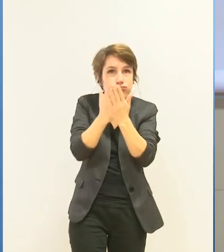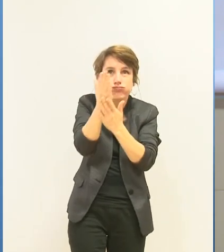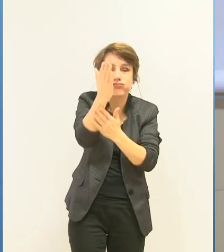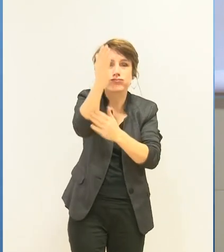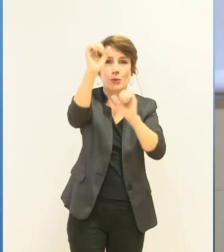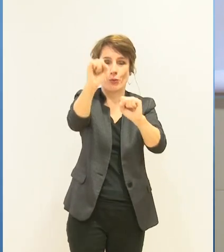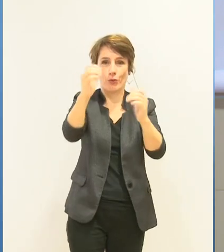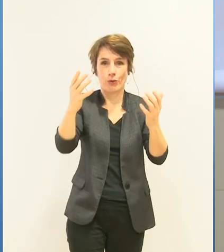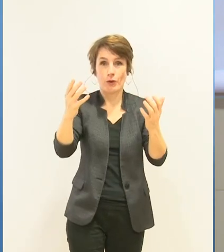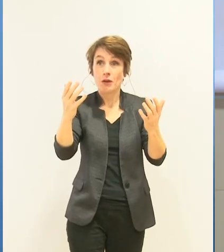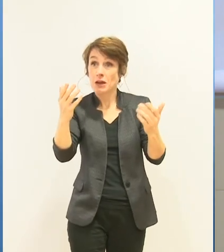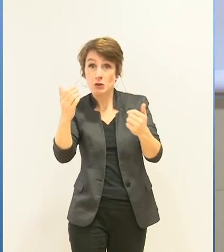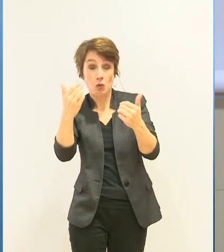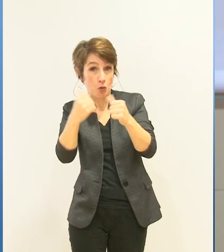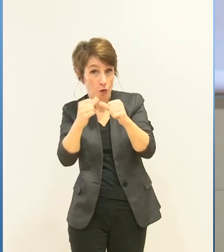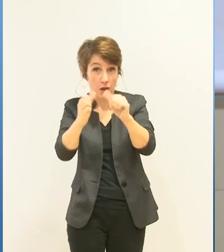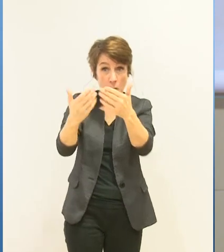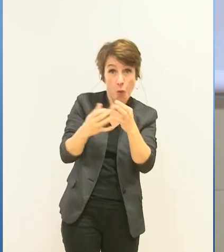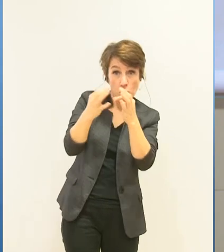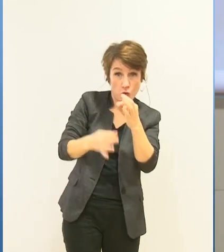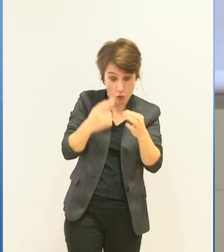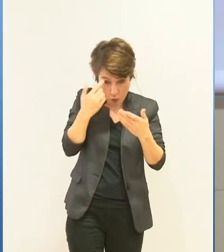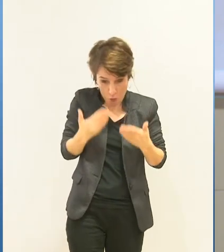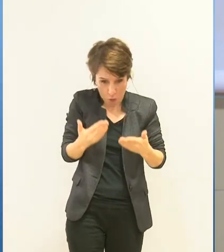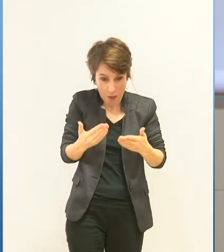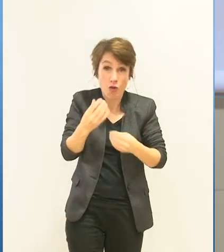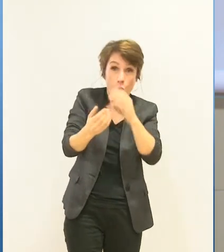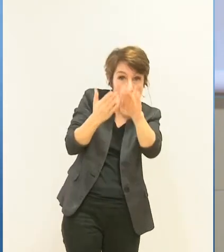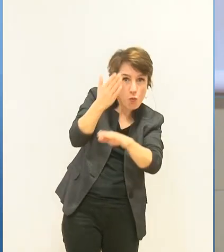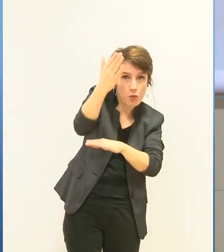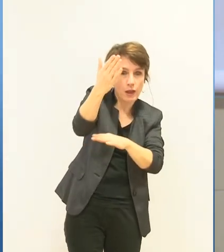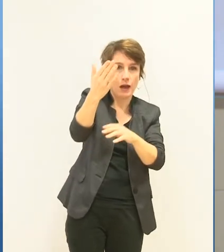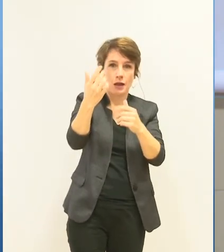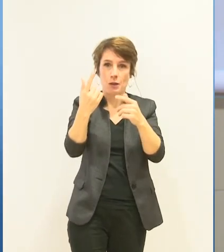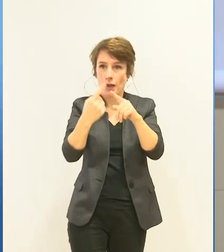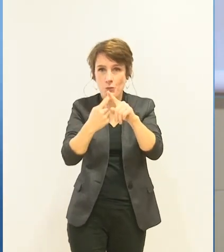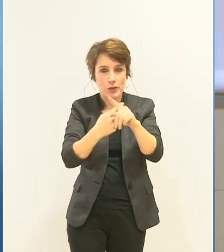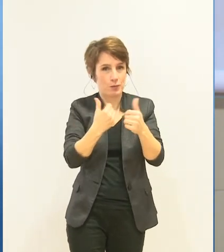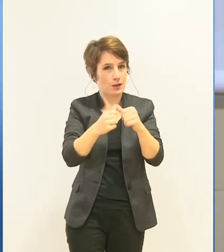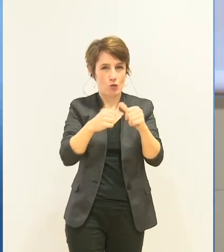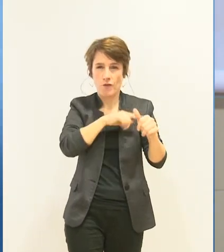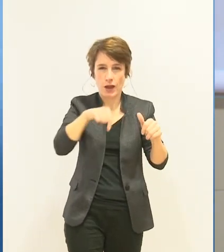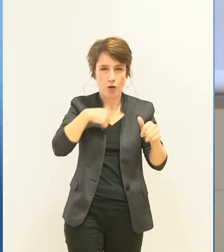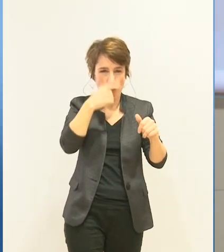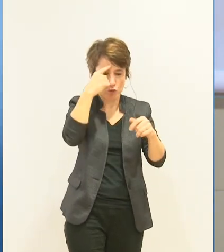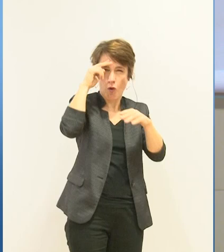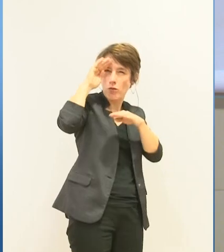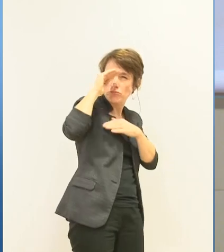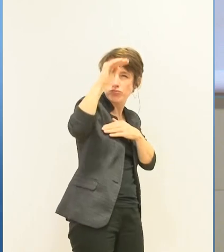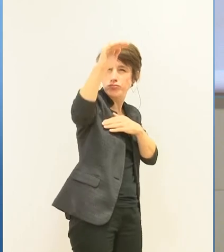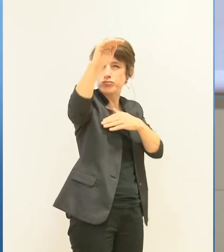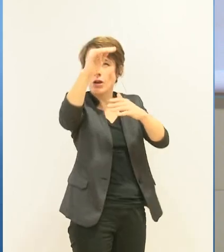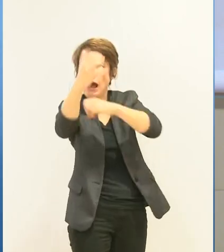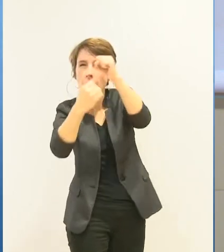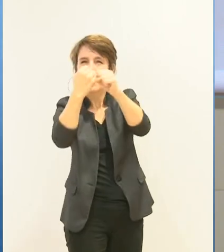à partir de solutions bonne pour tout de suite est bonne pour le long terme nous nous tournons vers le grenoble de 2030 voire de 2050